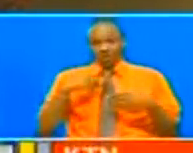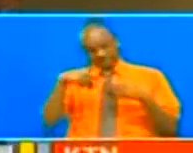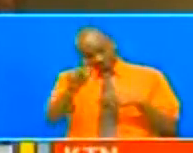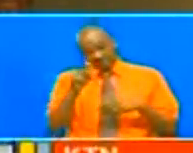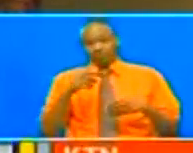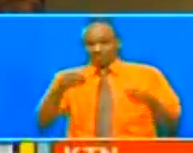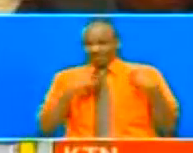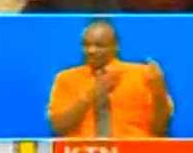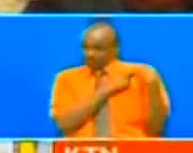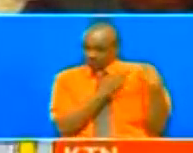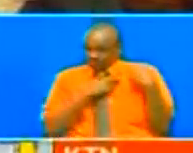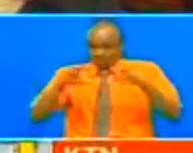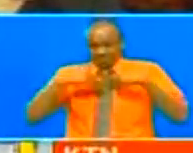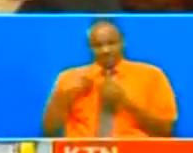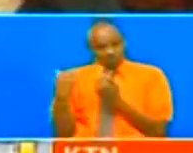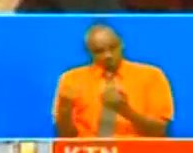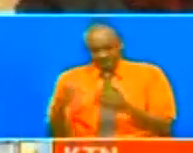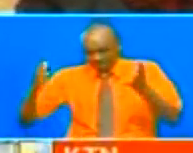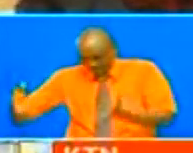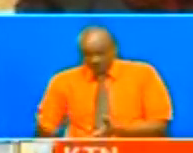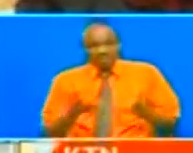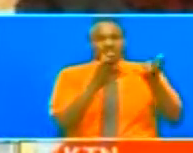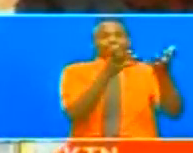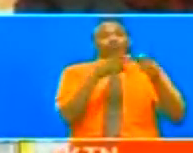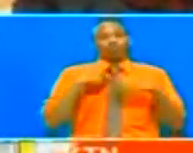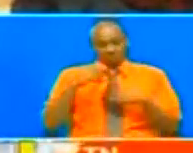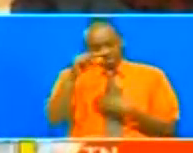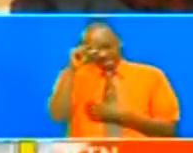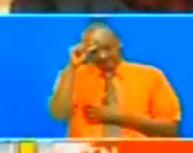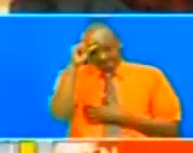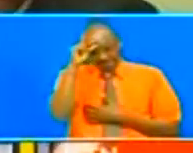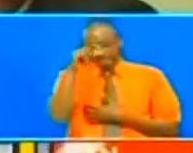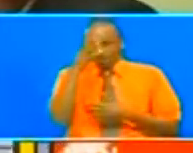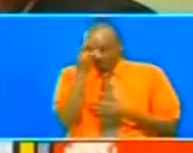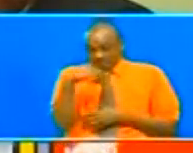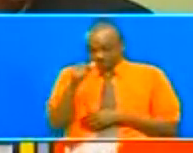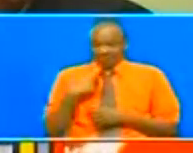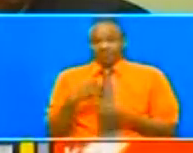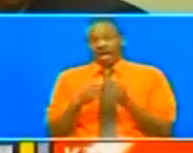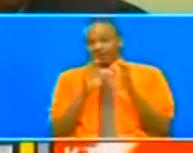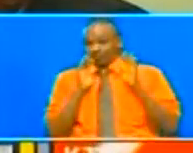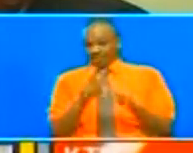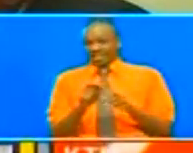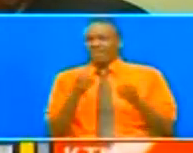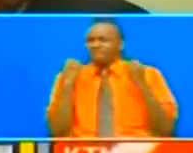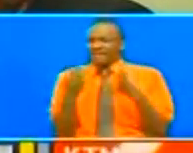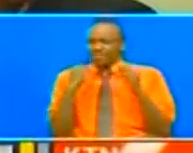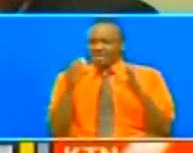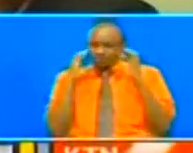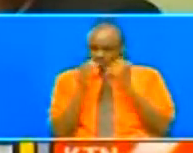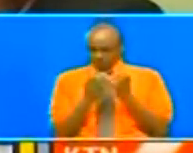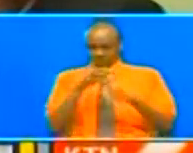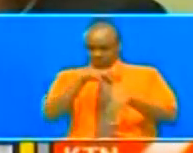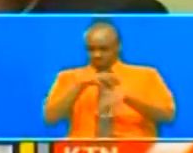hao kisha kuwasalimisha kwa serikali kuzuia uonevu. Zaidi wamesema kuwa sio maimamu wote waliotajwa kwenye